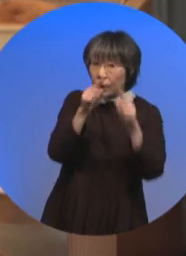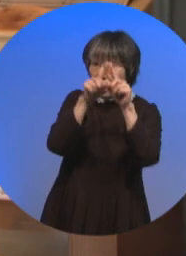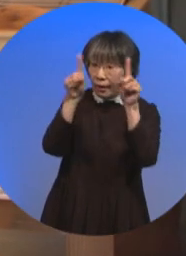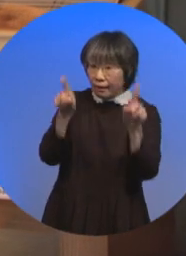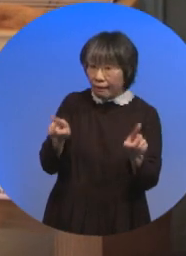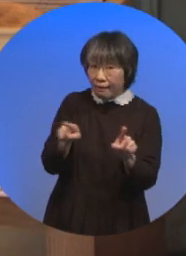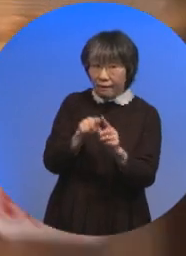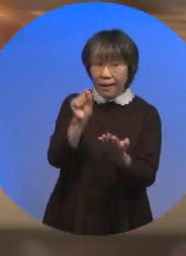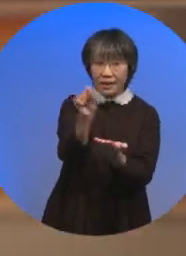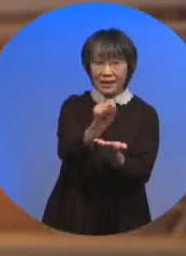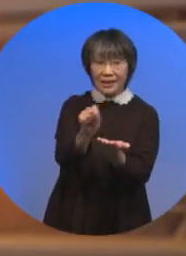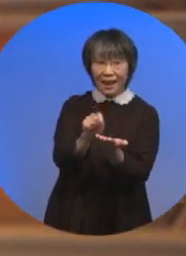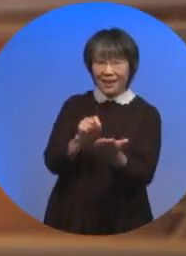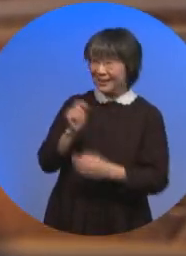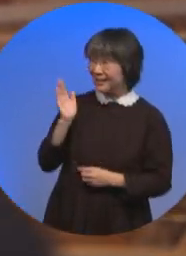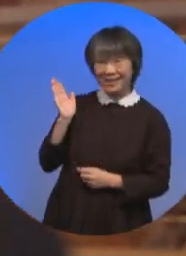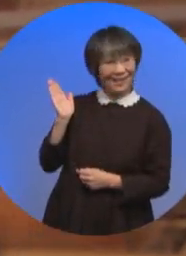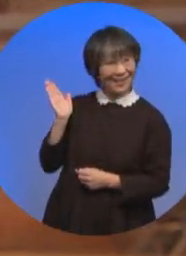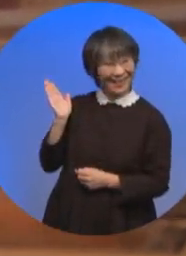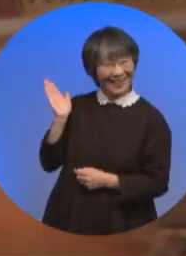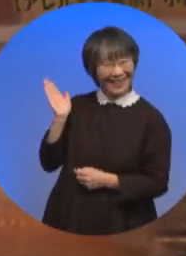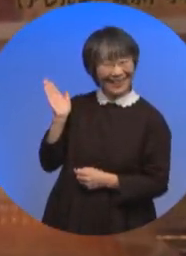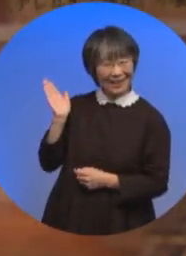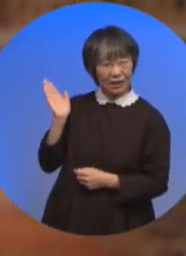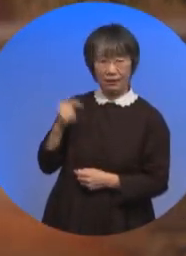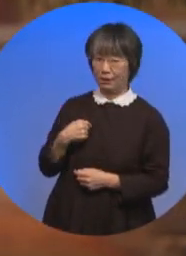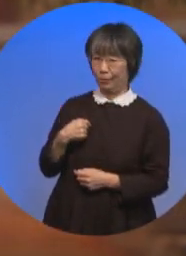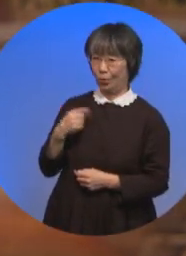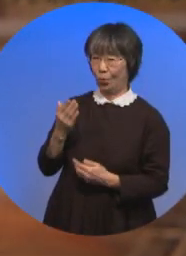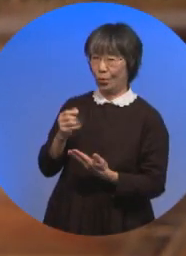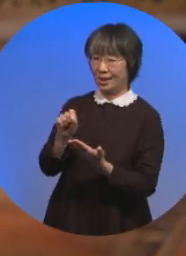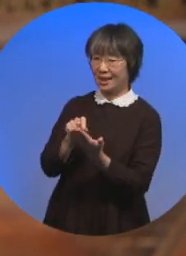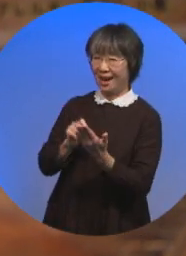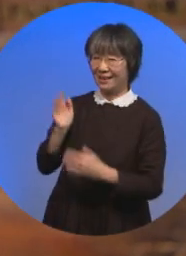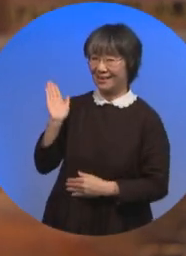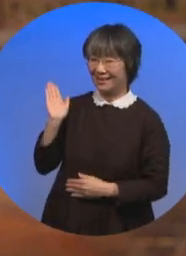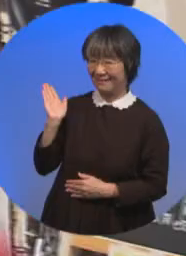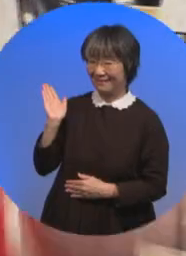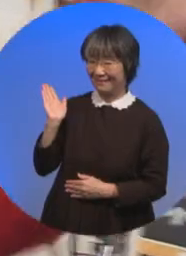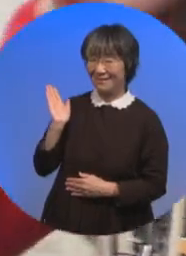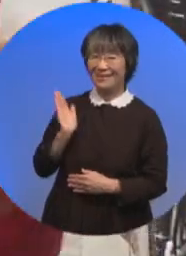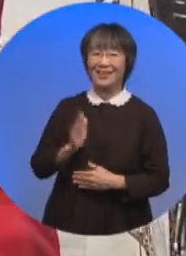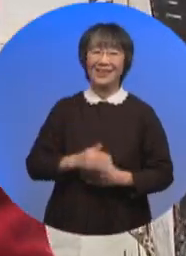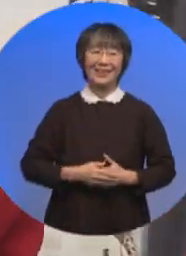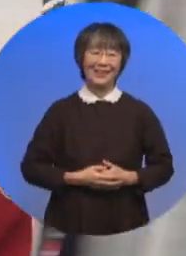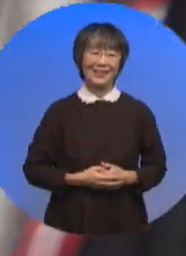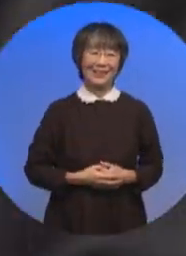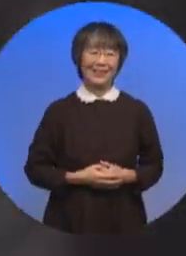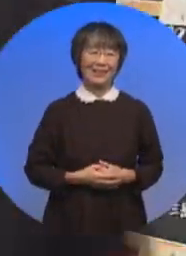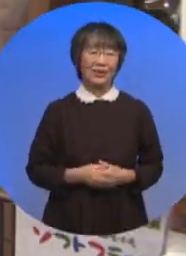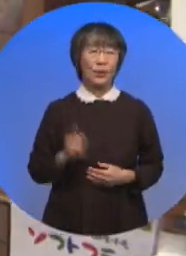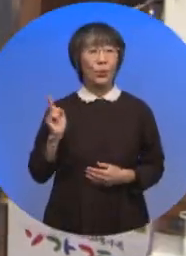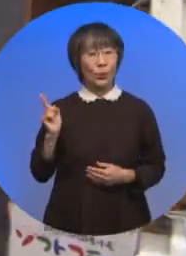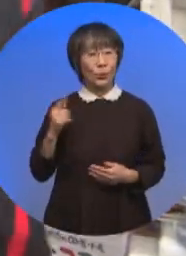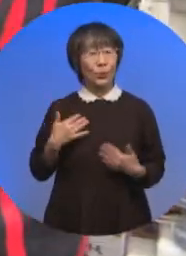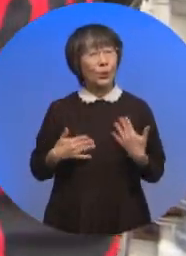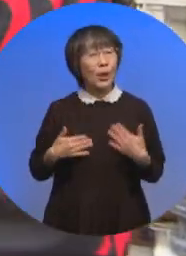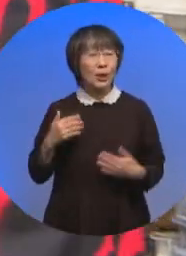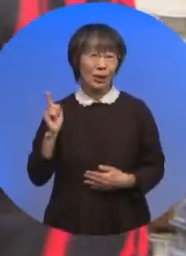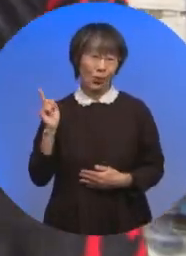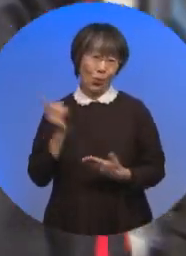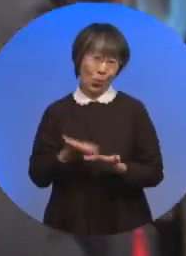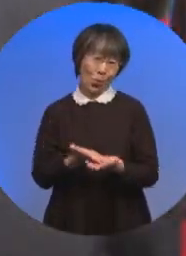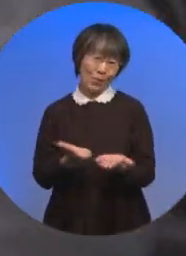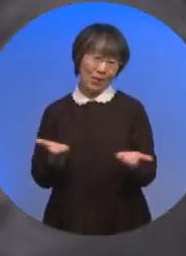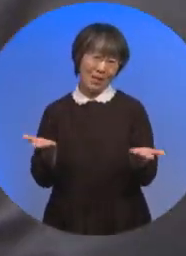け出てる俺のサイン。もうほ、もうほぼ ほんまや、来てる来てる。 ちょっと嬉しいねん、このお店。 いやいや、ちょっとすでに来てます